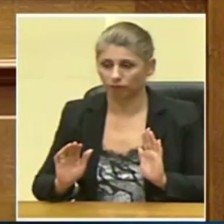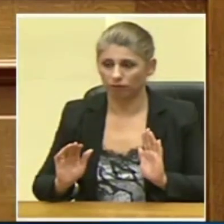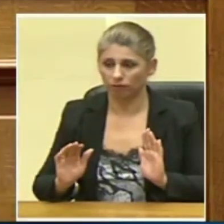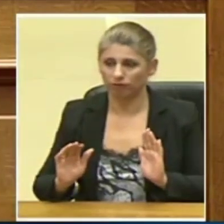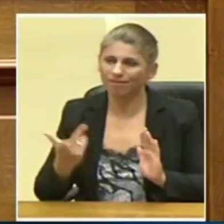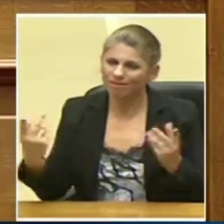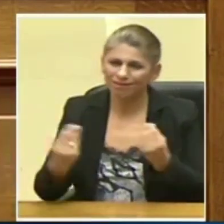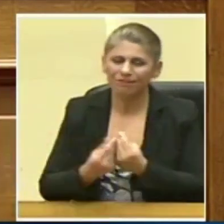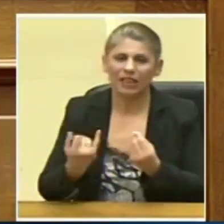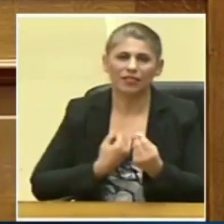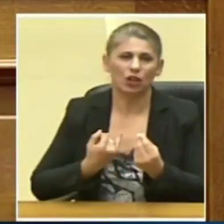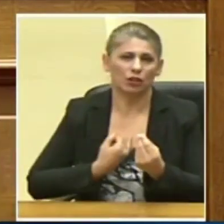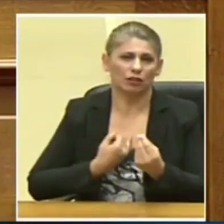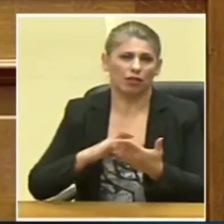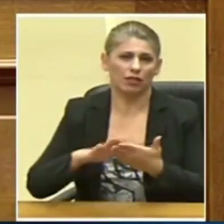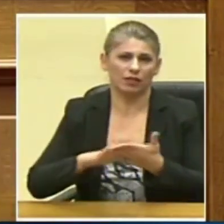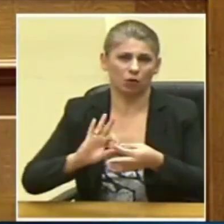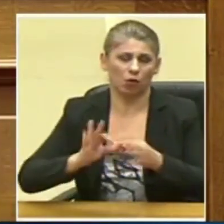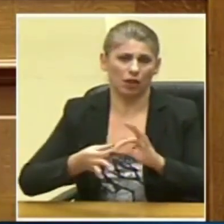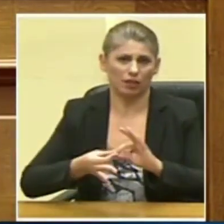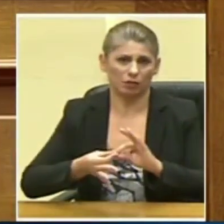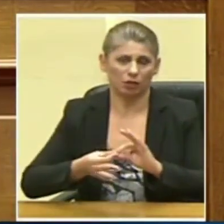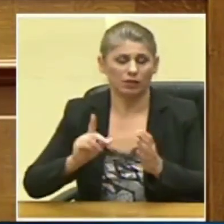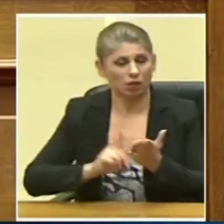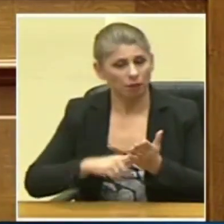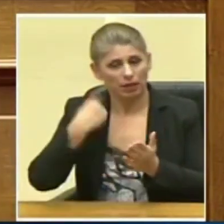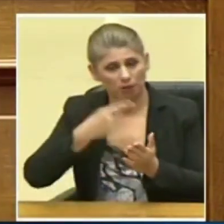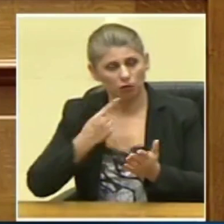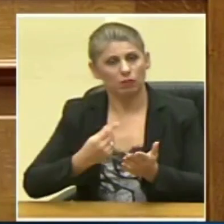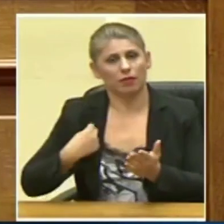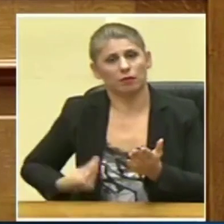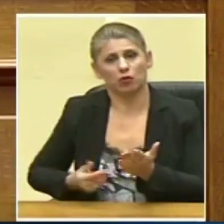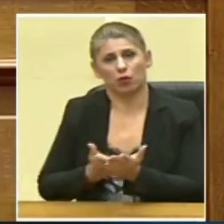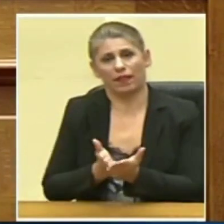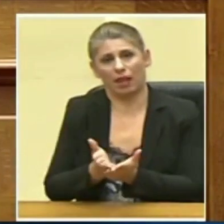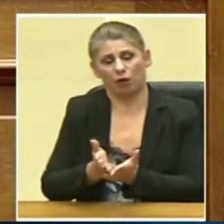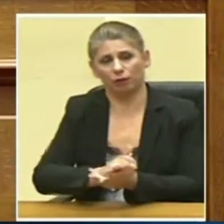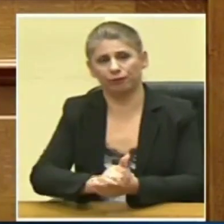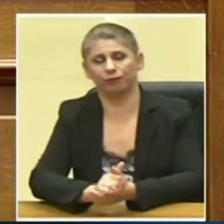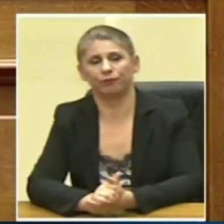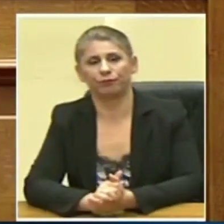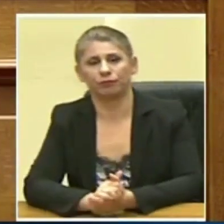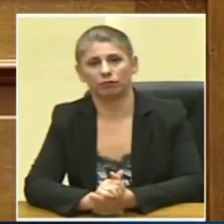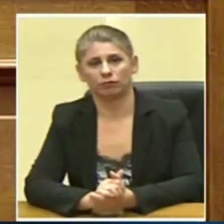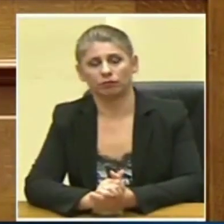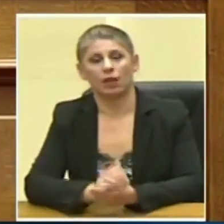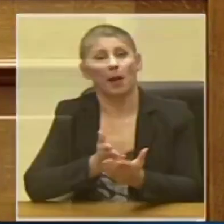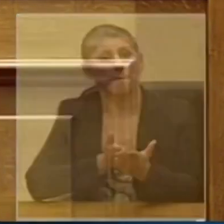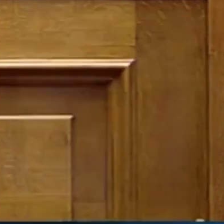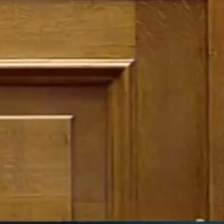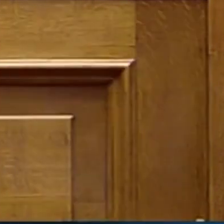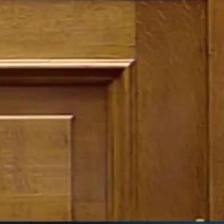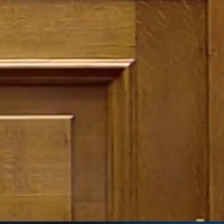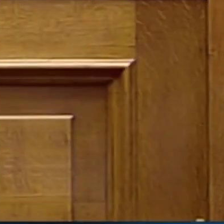αντιβαίνει στην ιδιότητα θρησκευτικών οργανισμών ως νομικά πρόσωπα δημοσίου δικαίου. Μέσω του άρθρου 3 του